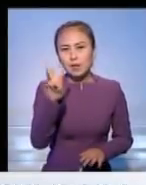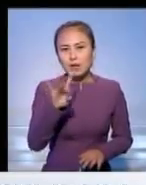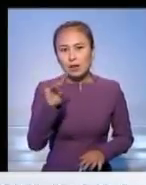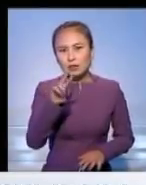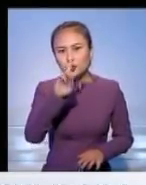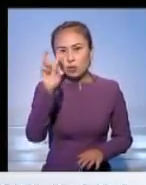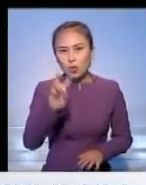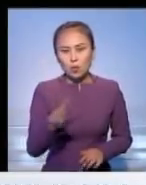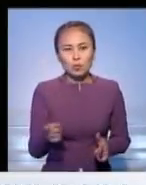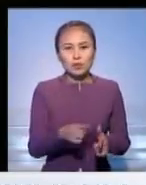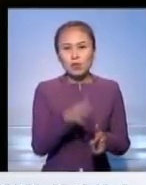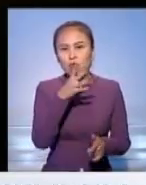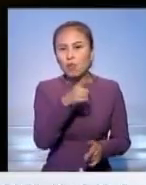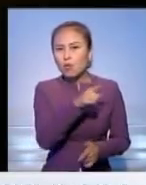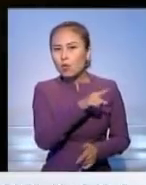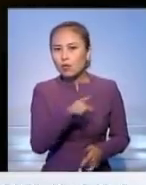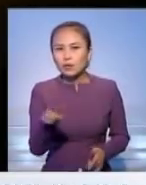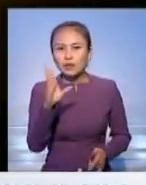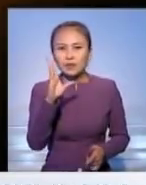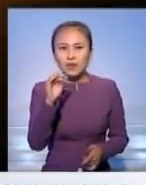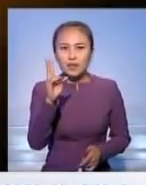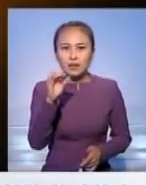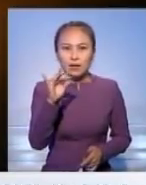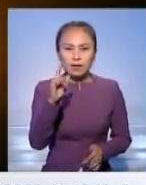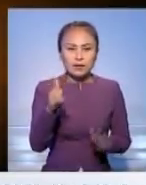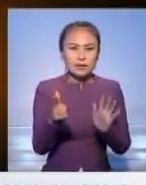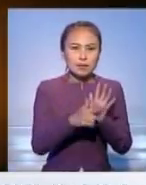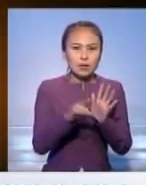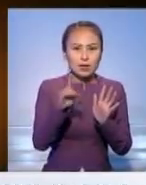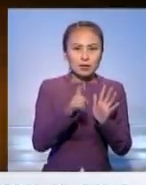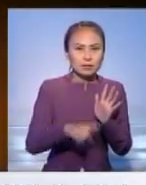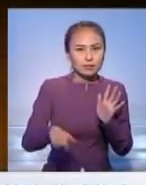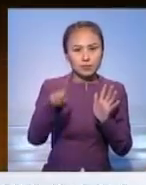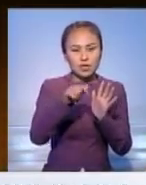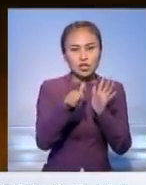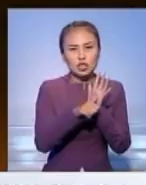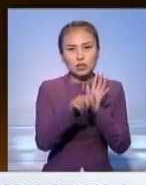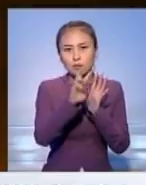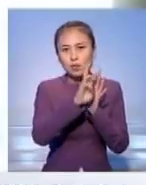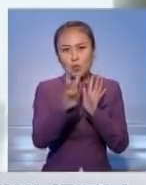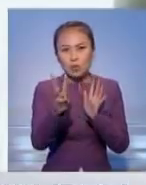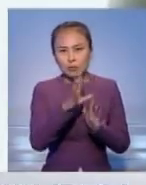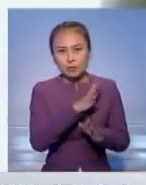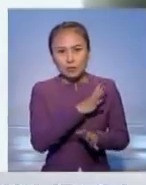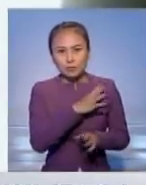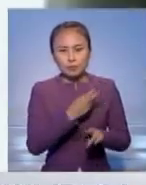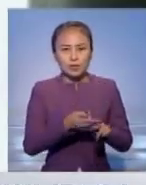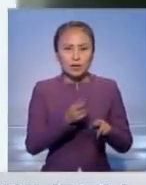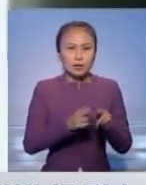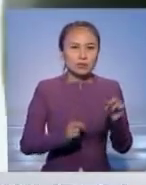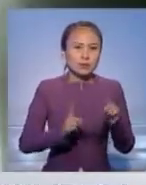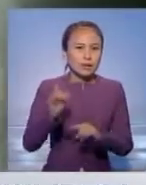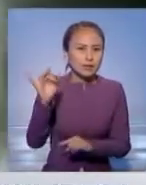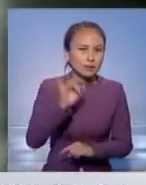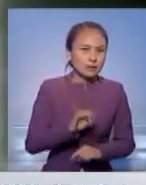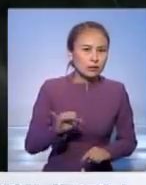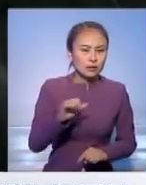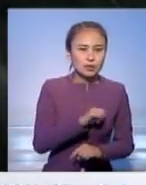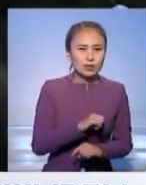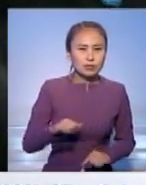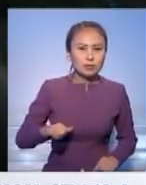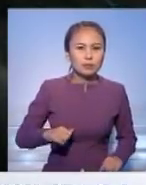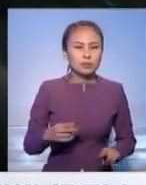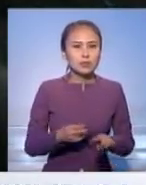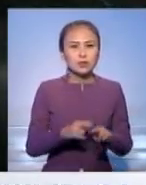жоспарланған. Осы уақыт аралығында зонд Венераны 7 рет айналып, күнге 6 миллион шақырымға жақындау тиіс. Бұл ғарыш тарихындағы ең жақын